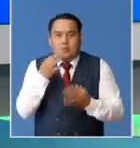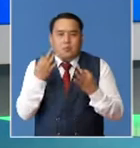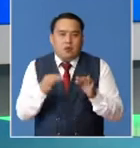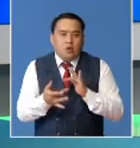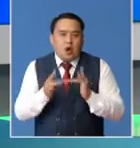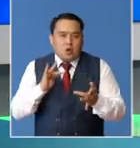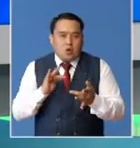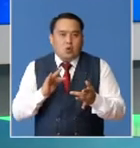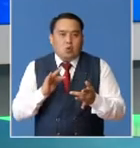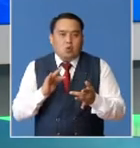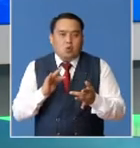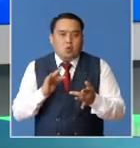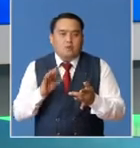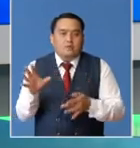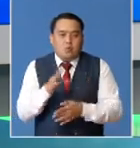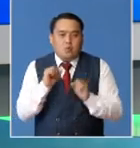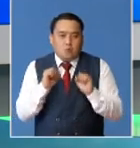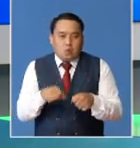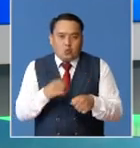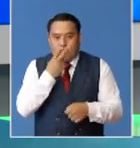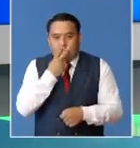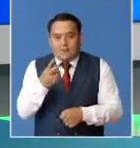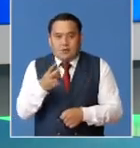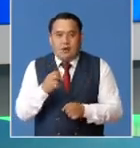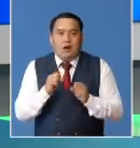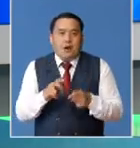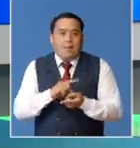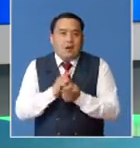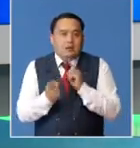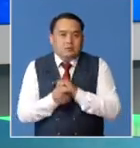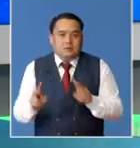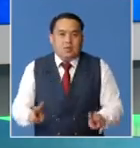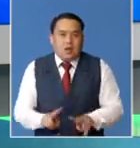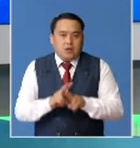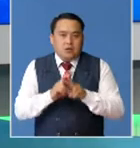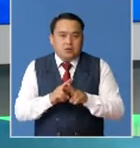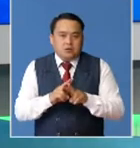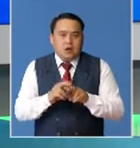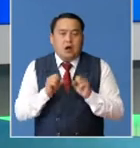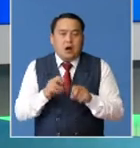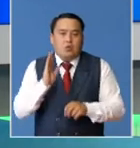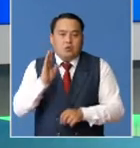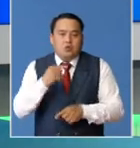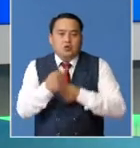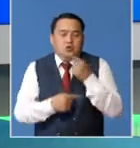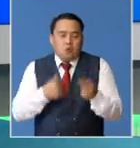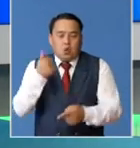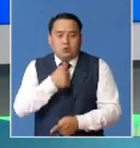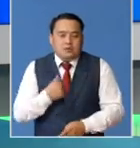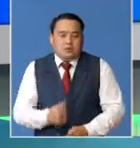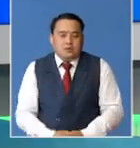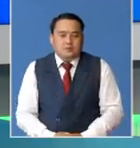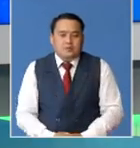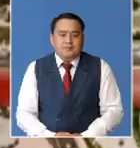позволит сайт, который уже доступен и на котором можно увидеть, как менялась наша столица и какой она может стать через годы.